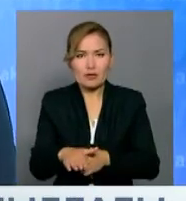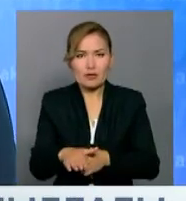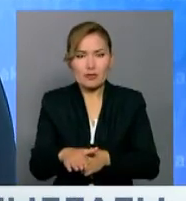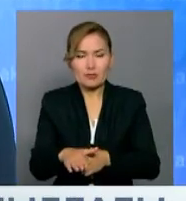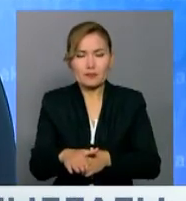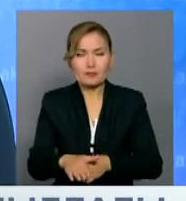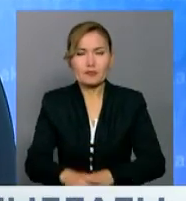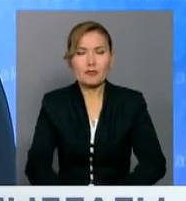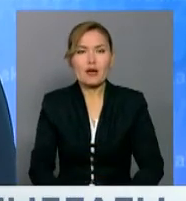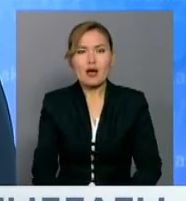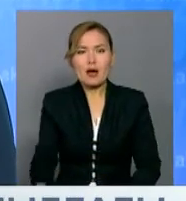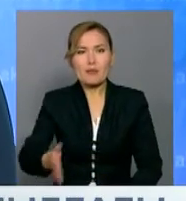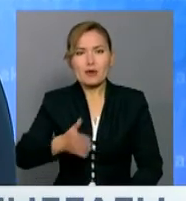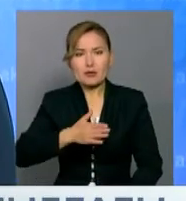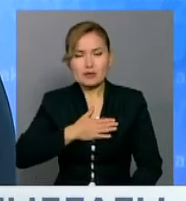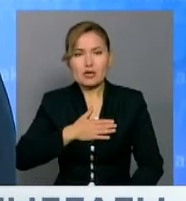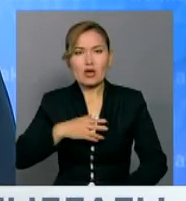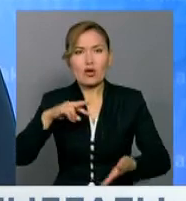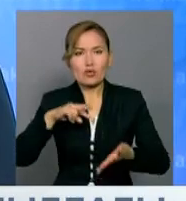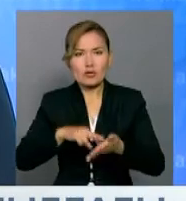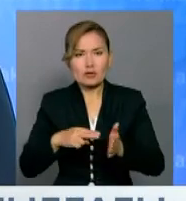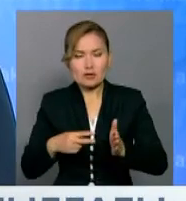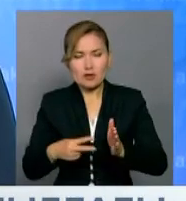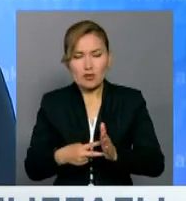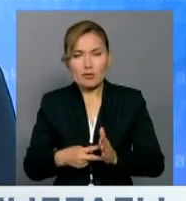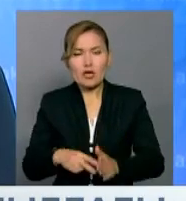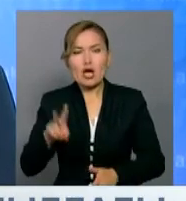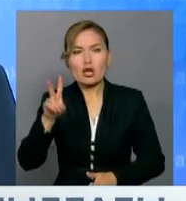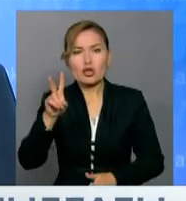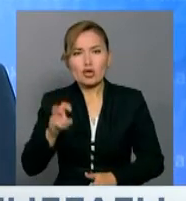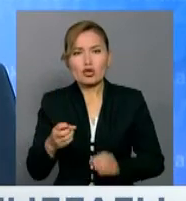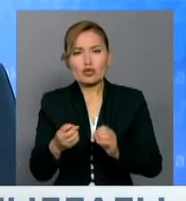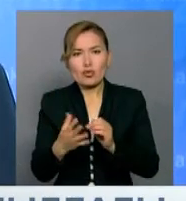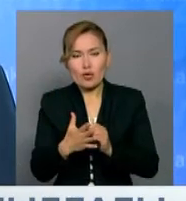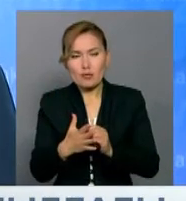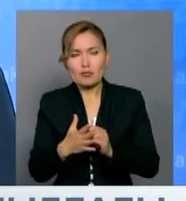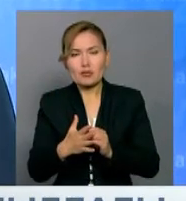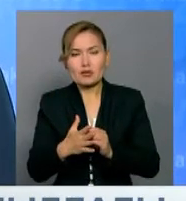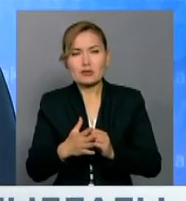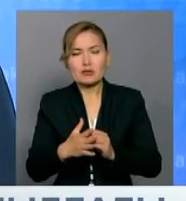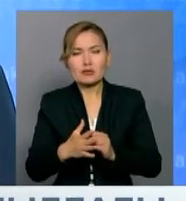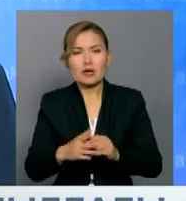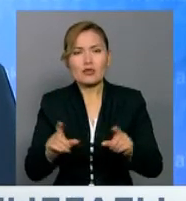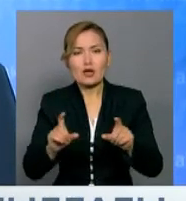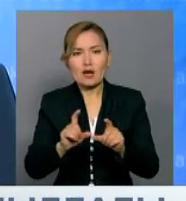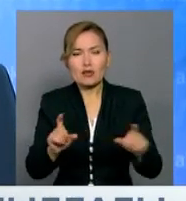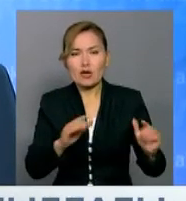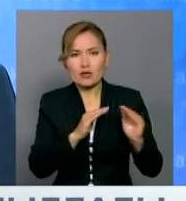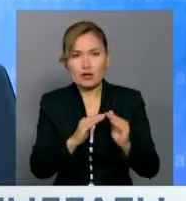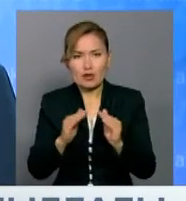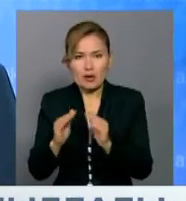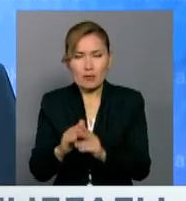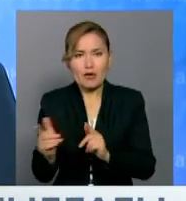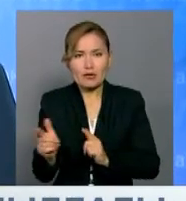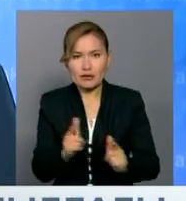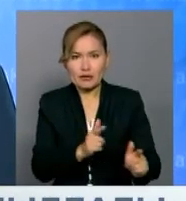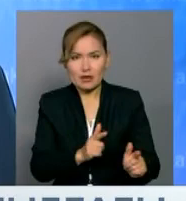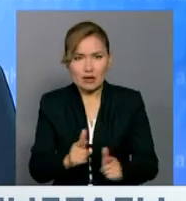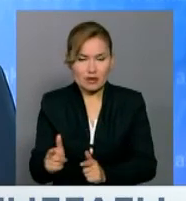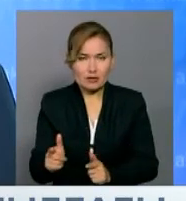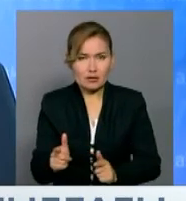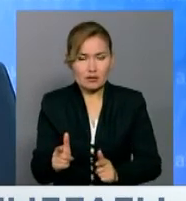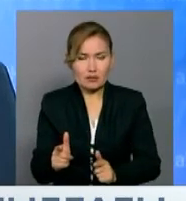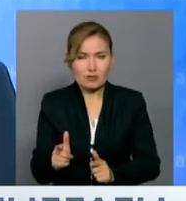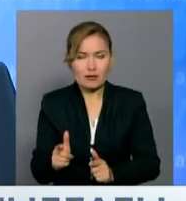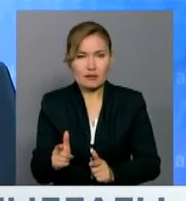Екіншілендіруді алатын болсақ, біздің көзделген 215 нысанның 60% нысандары әзір